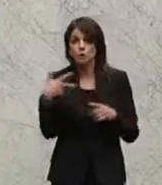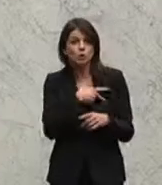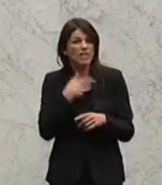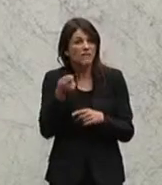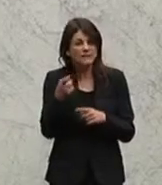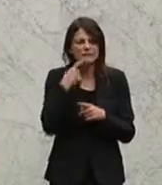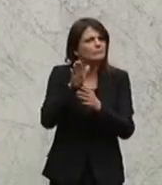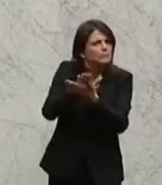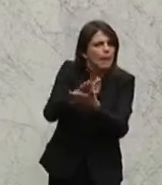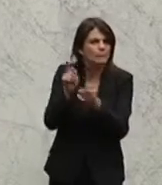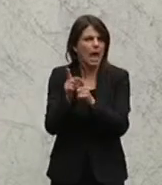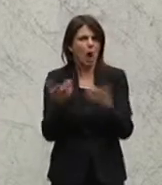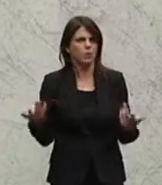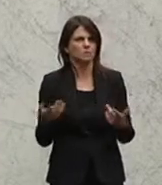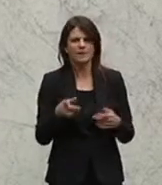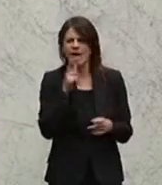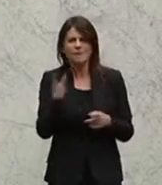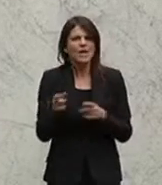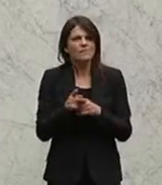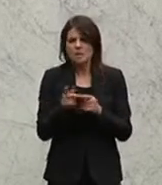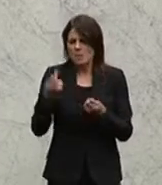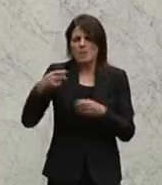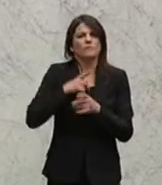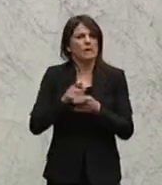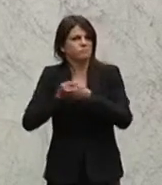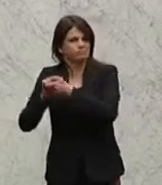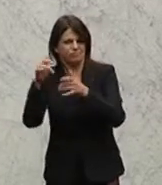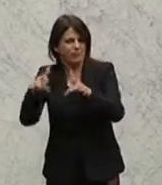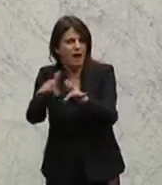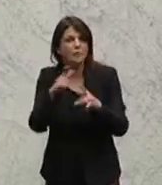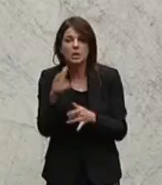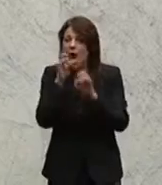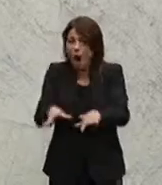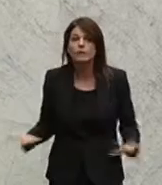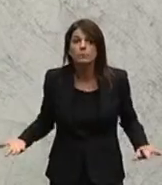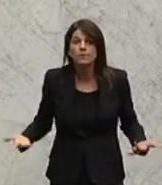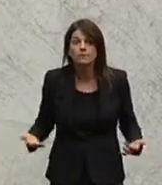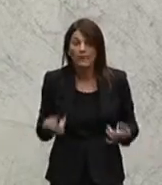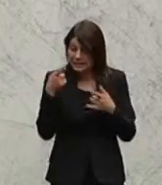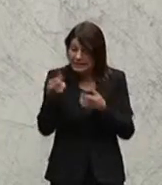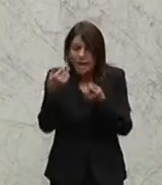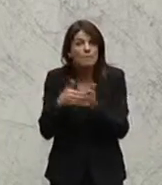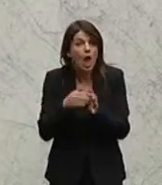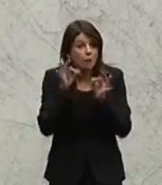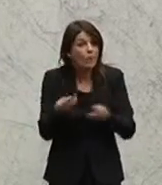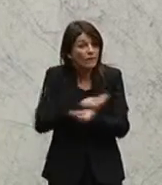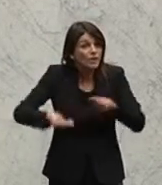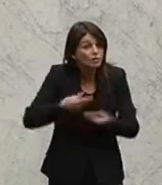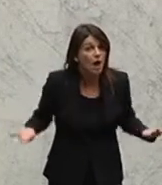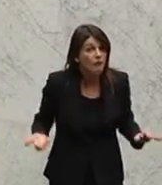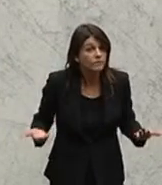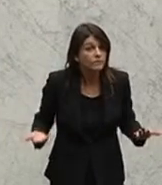Sozialversicherungen verteidigt und dort die Freunde nicht aufgibt und der aktiven Wirtschaft zur Verfügung stellt, diese Gelder, die dann